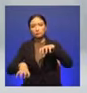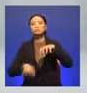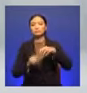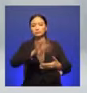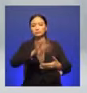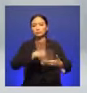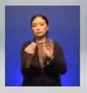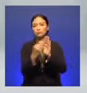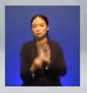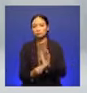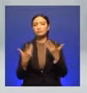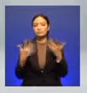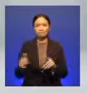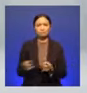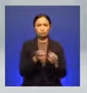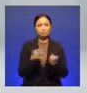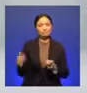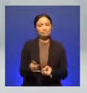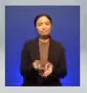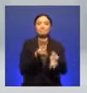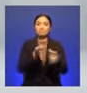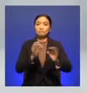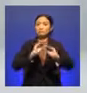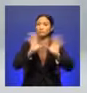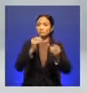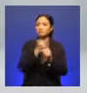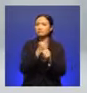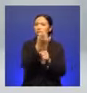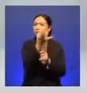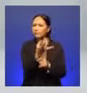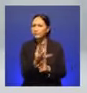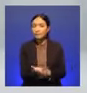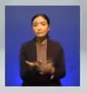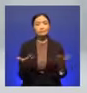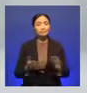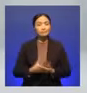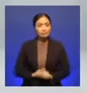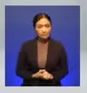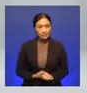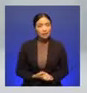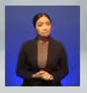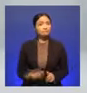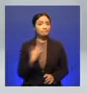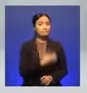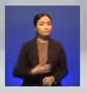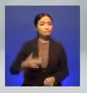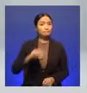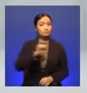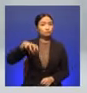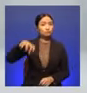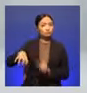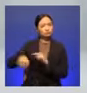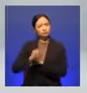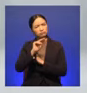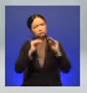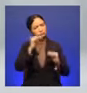คงจะชี้ให้เราเห็นชัดขึ้นค่ะว่าในงานใดบ้างแล้วก็เราในฐานะสสส.เนี่ยมองในเรื่องความเหลื่อมล้